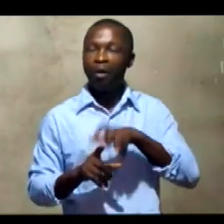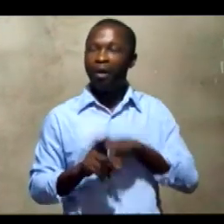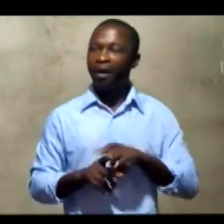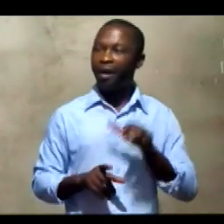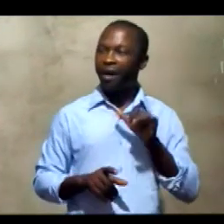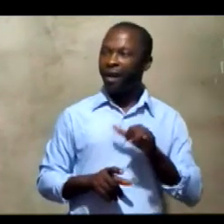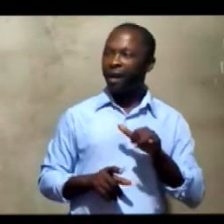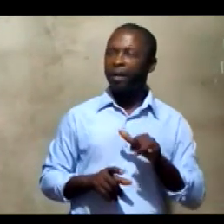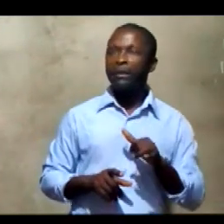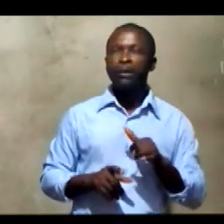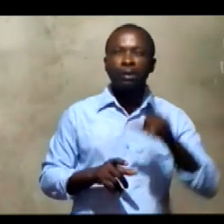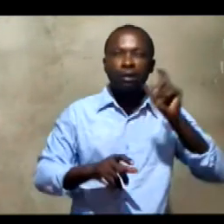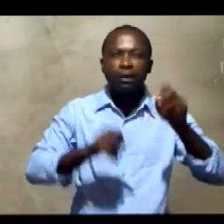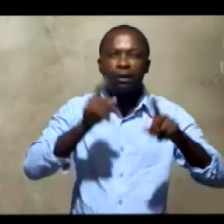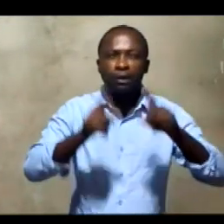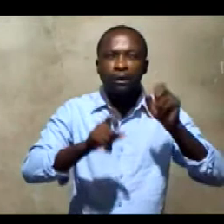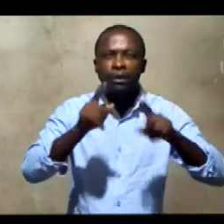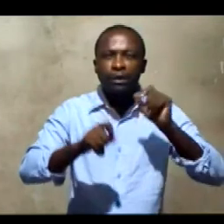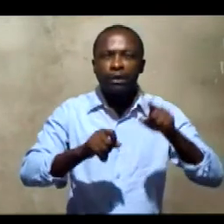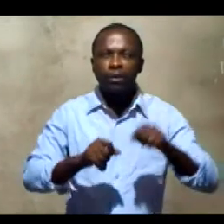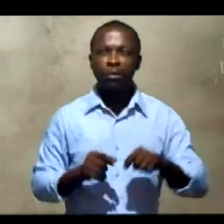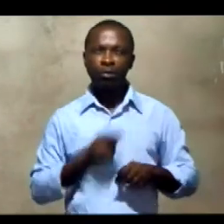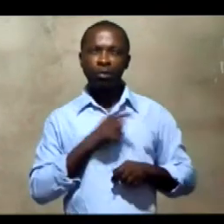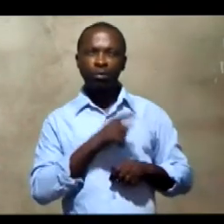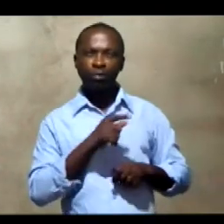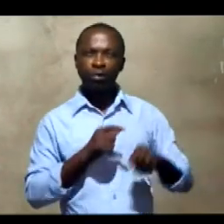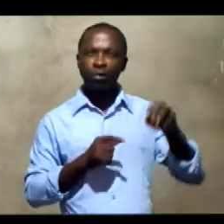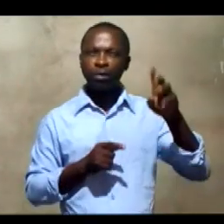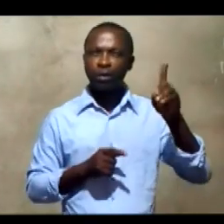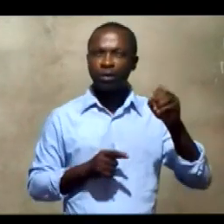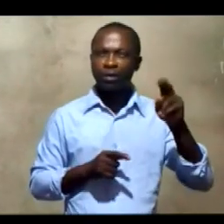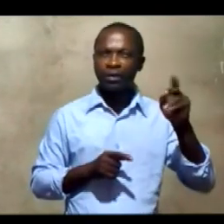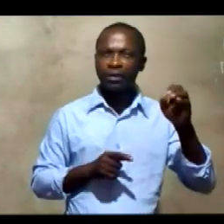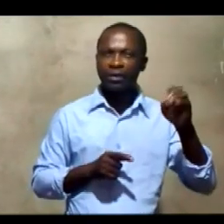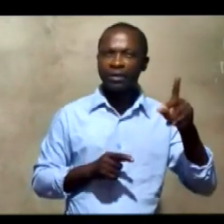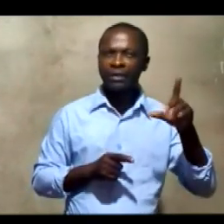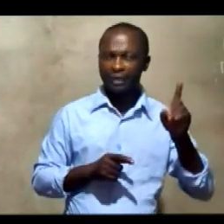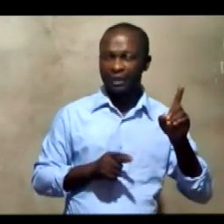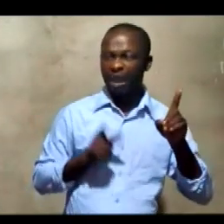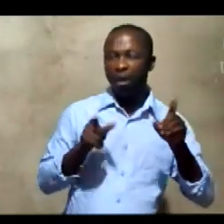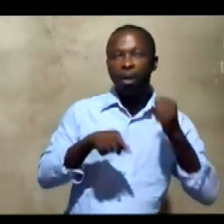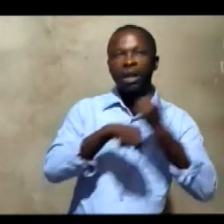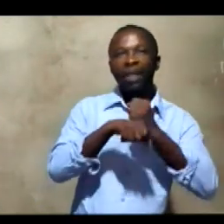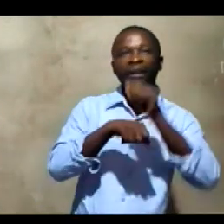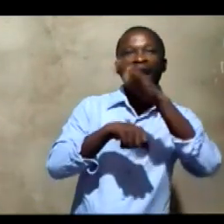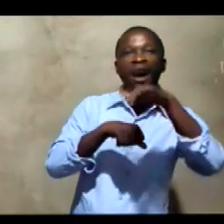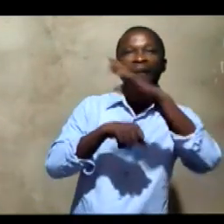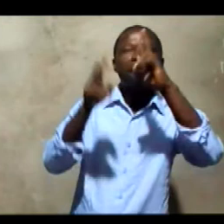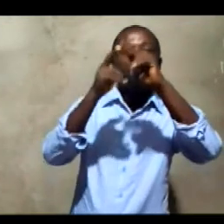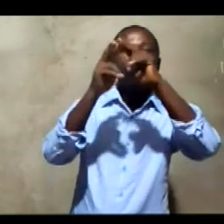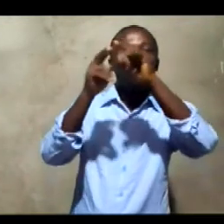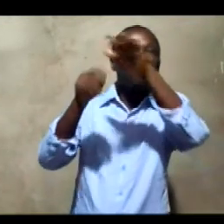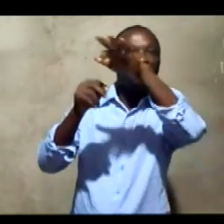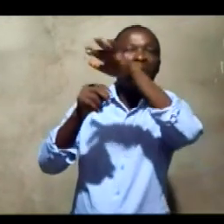Par ailleurs, nous avons interpellé Sieur Emera Donald, alias Carlos, qui travaille au niveau du zoo